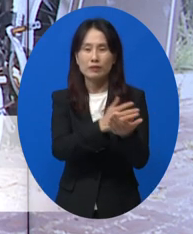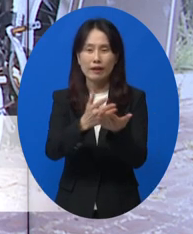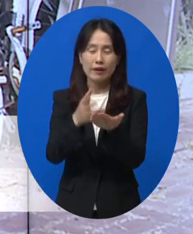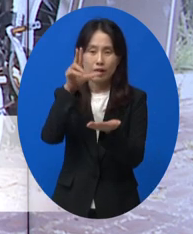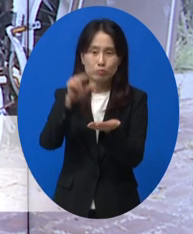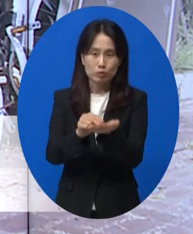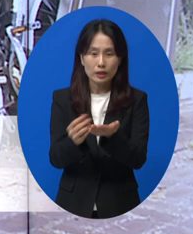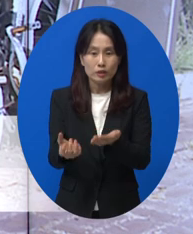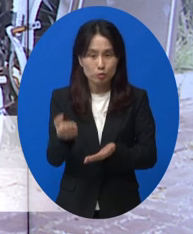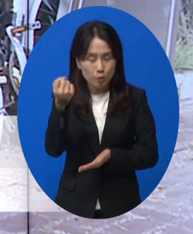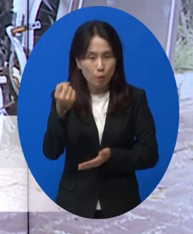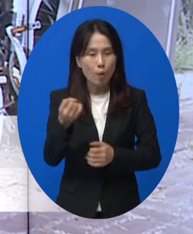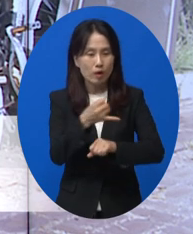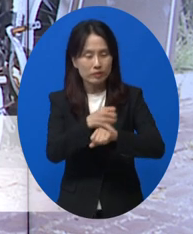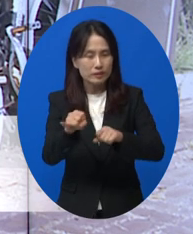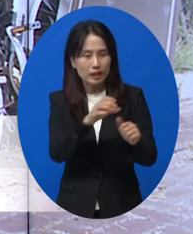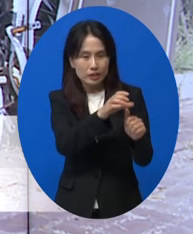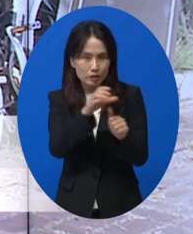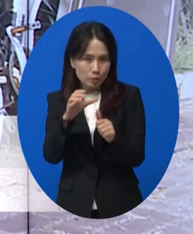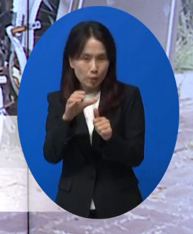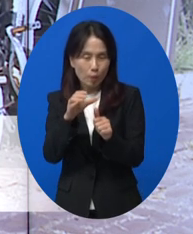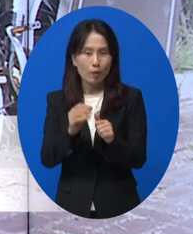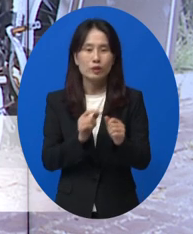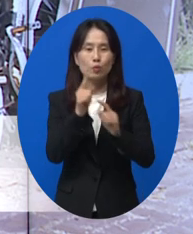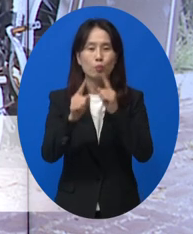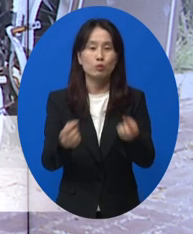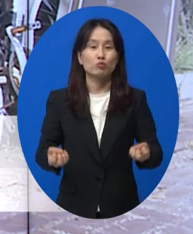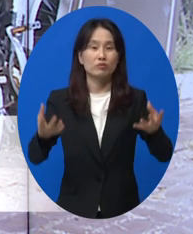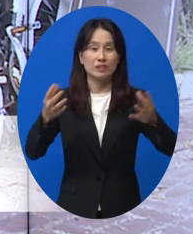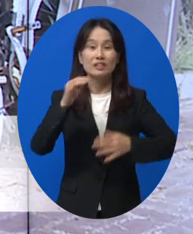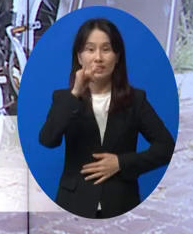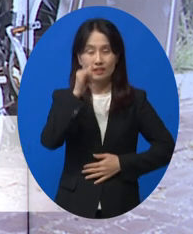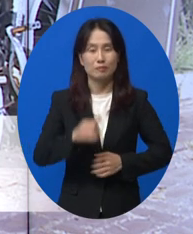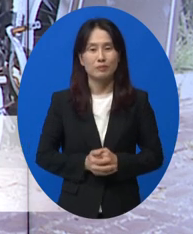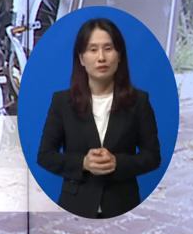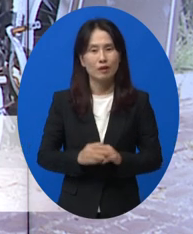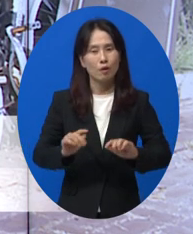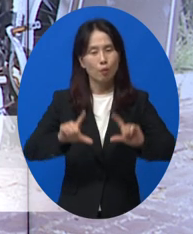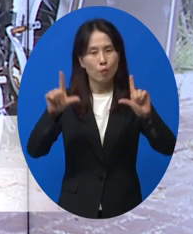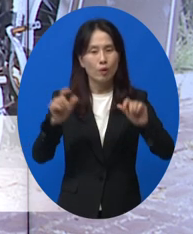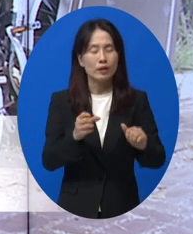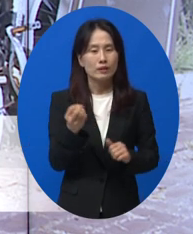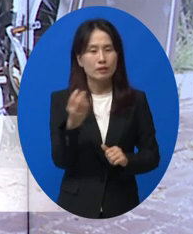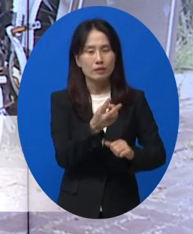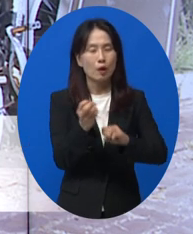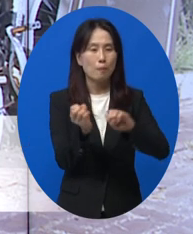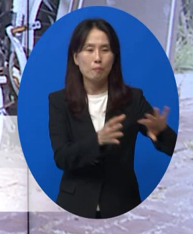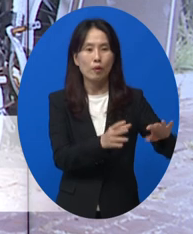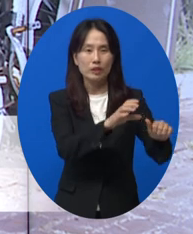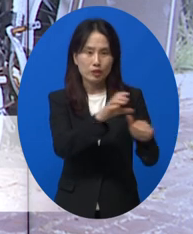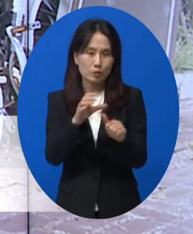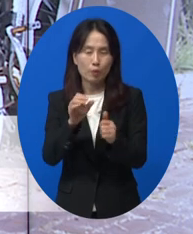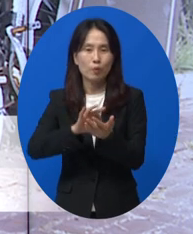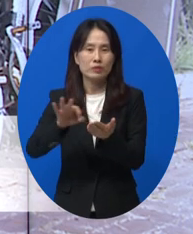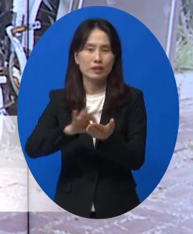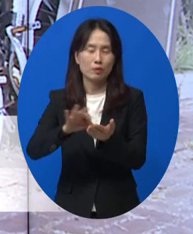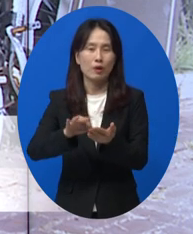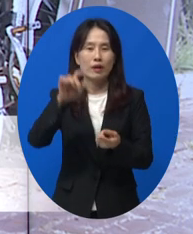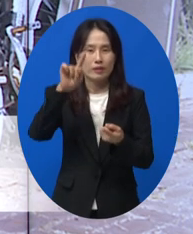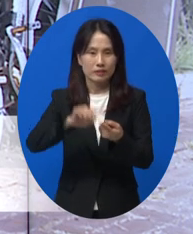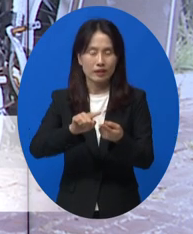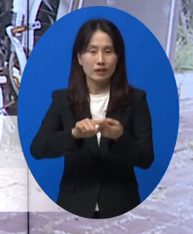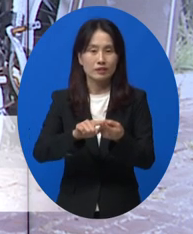공공디자인 관점에서 해결하기 위해 공모전을 이어오고 있는데요 올해는 업사이클링을 주제로 공모전을 열었습니다